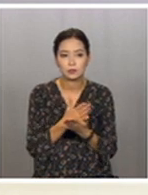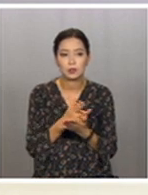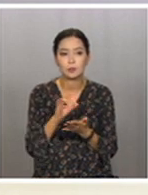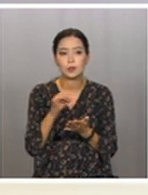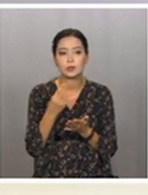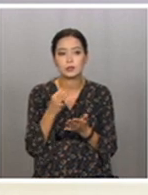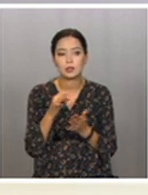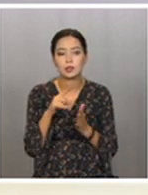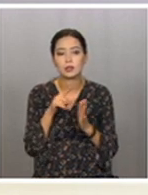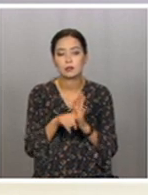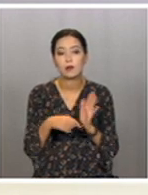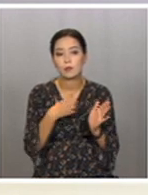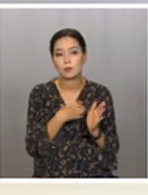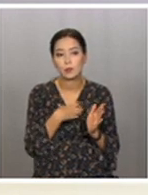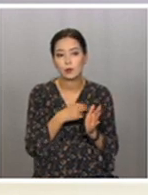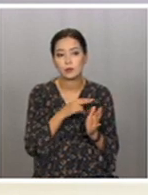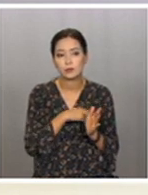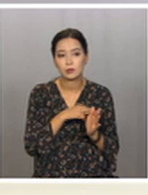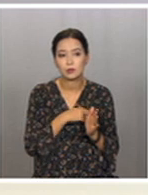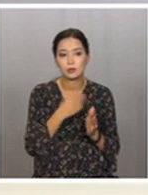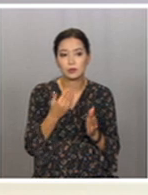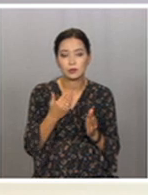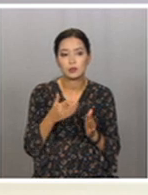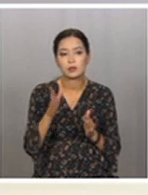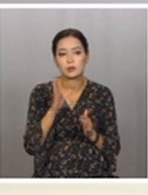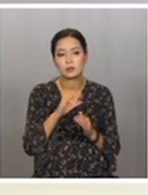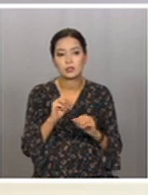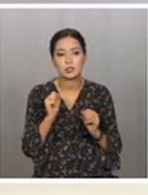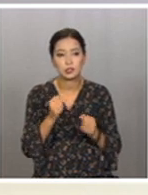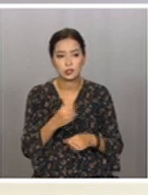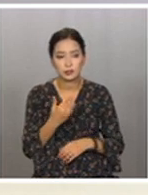Процессордың маңызды сипаттамасы – тактілік жиілігі.